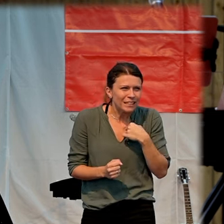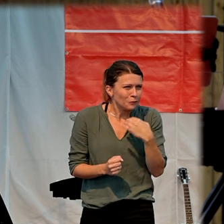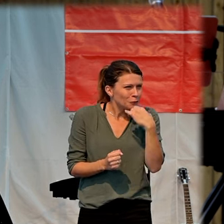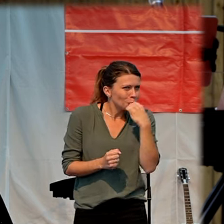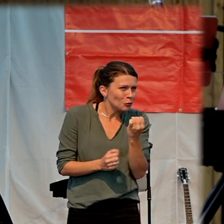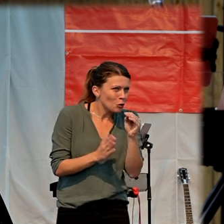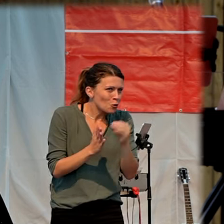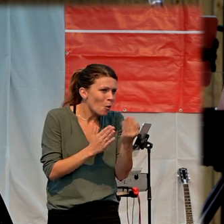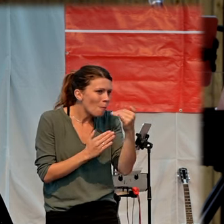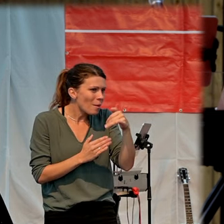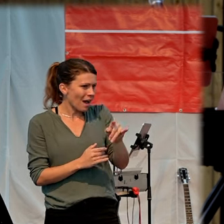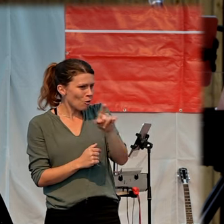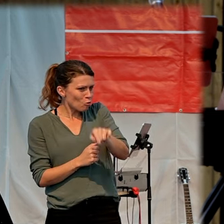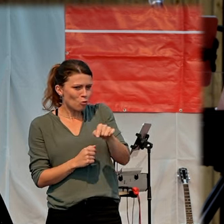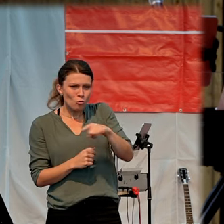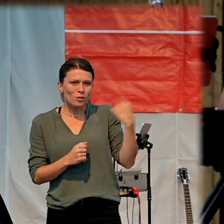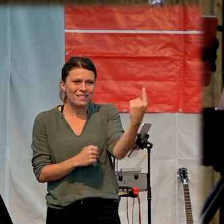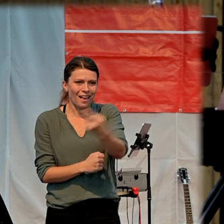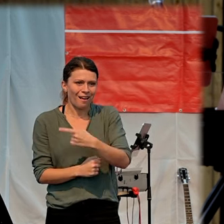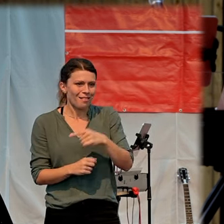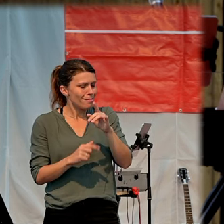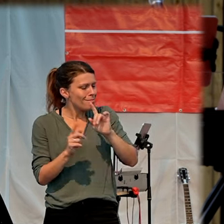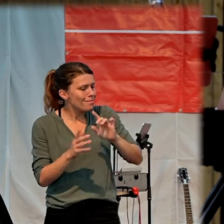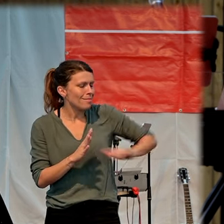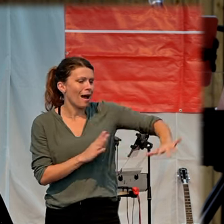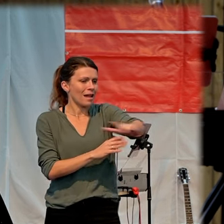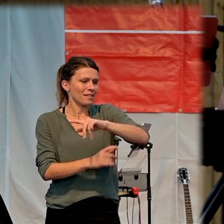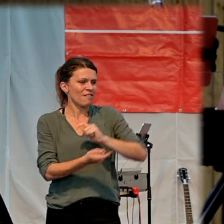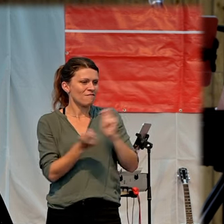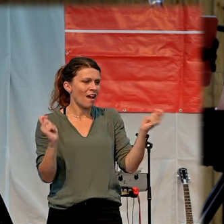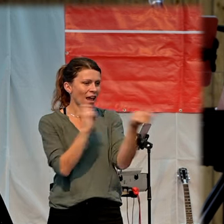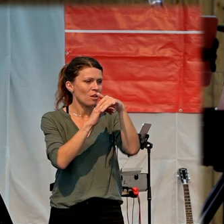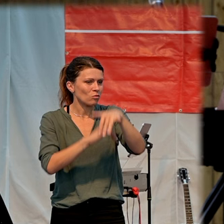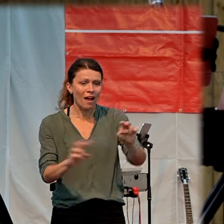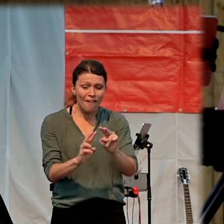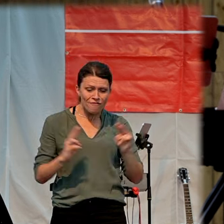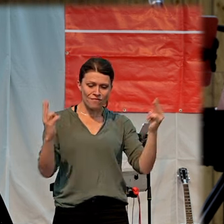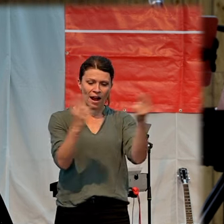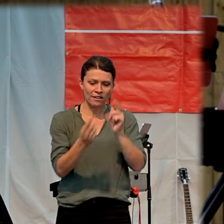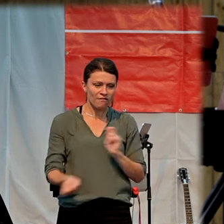in unserem Land anders wird, dass es in dieser Welt anders wird.